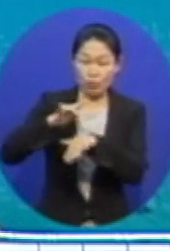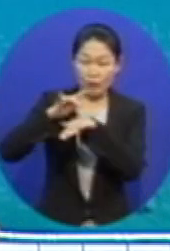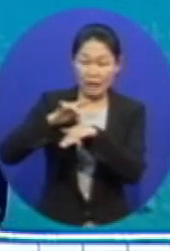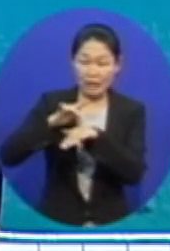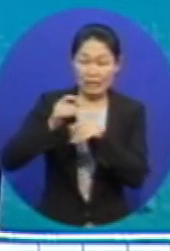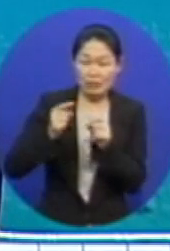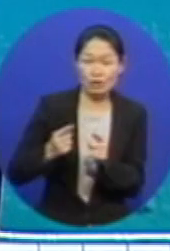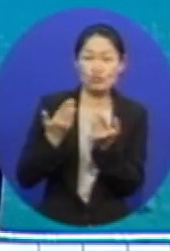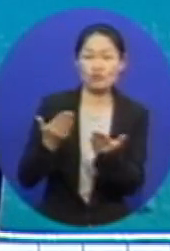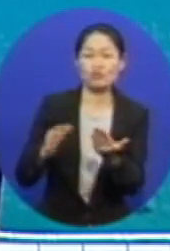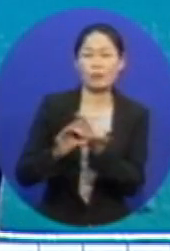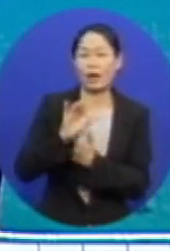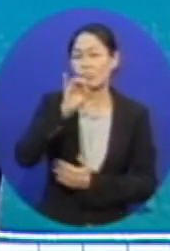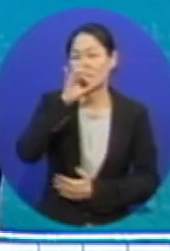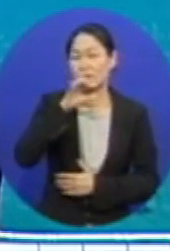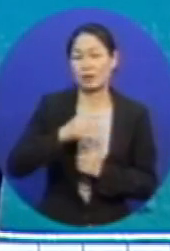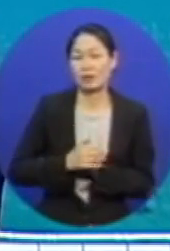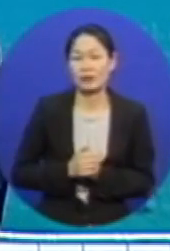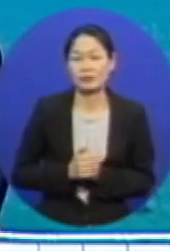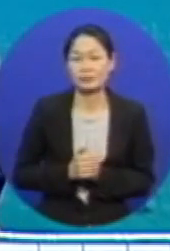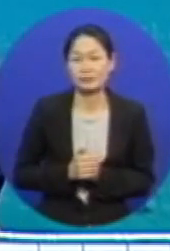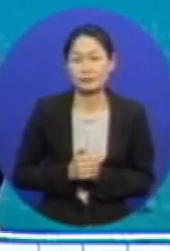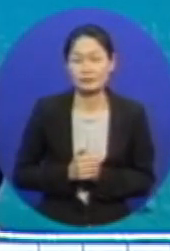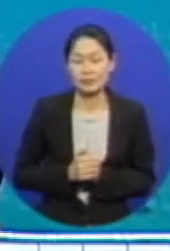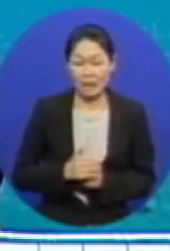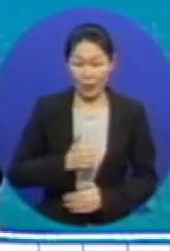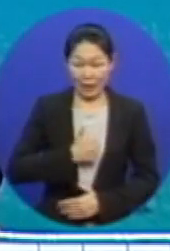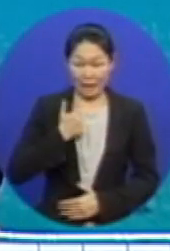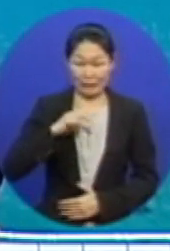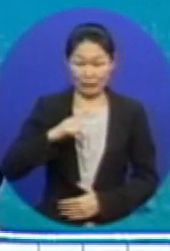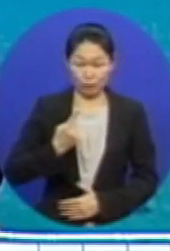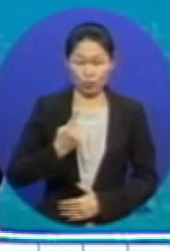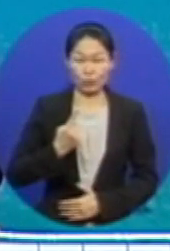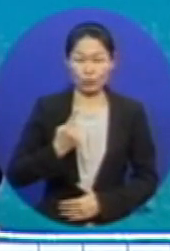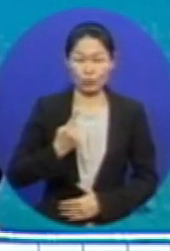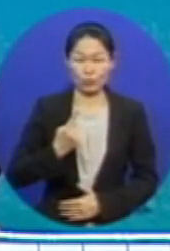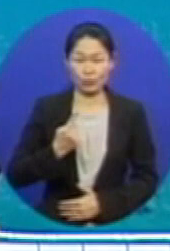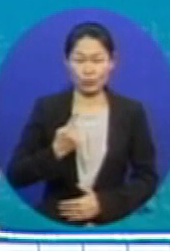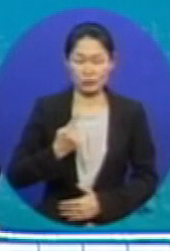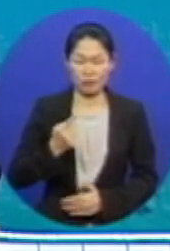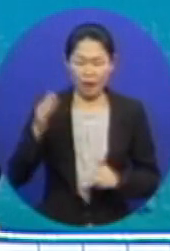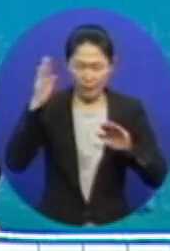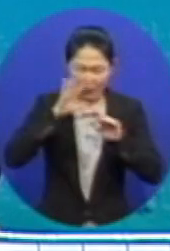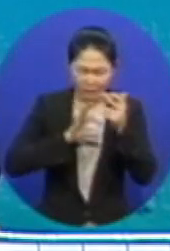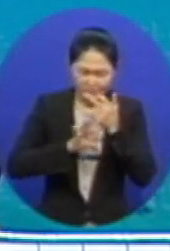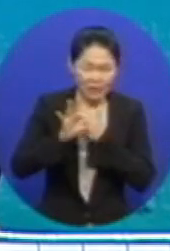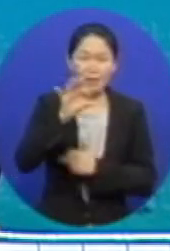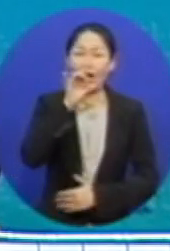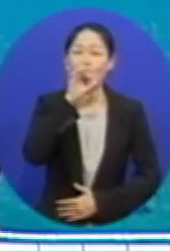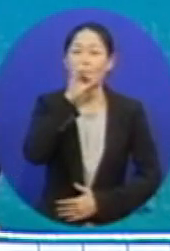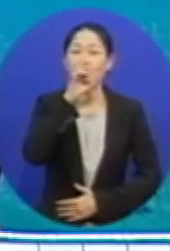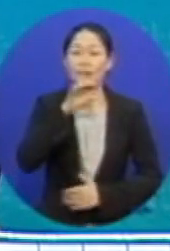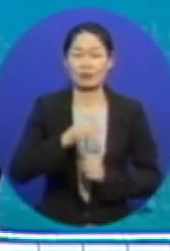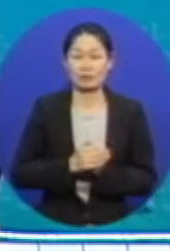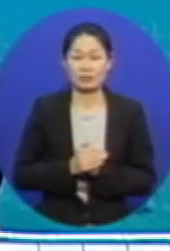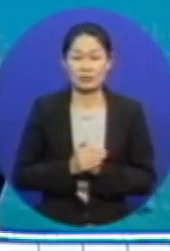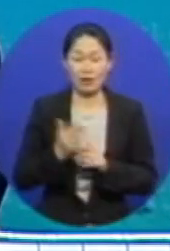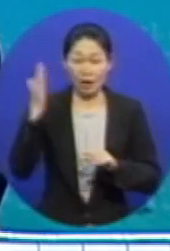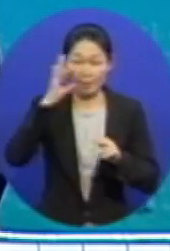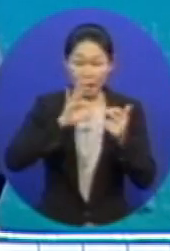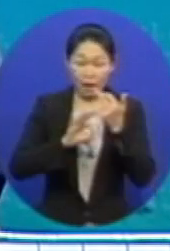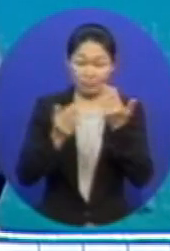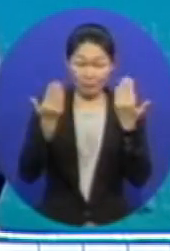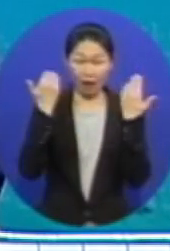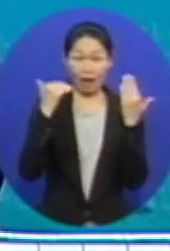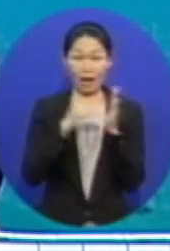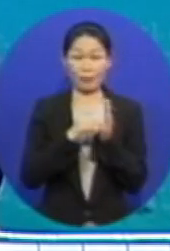는 틈을 내 주면 안되요 화가나도 밤을 세운 안되요 방을 지 남을